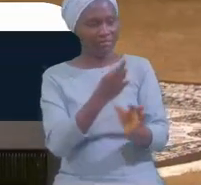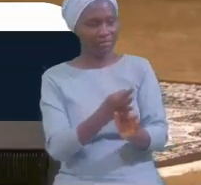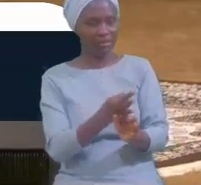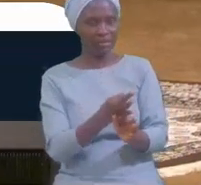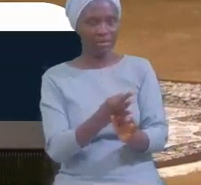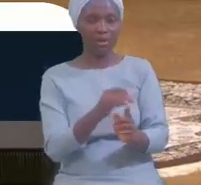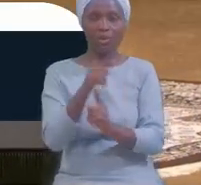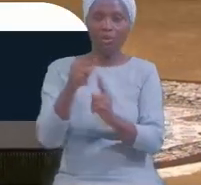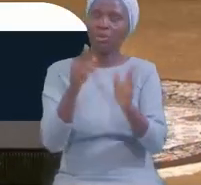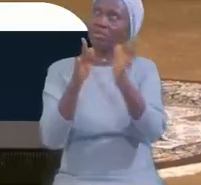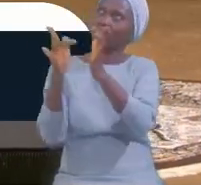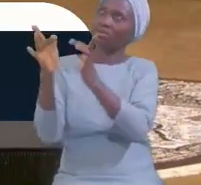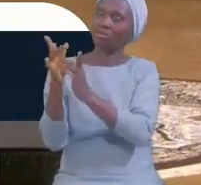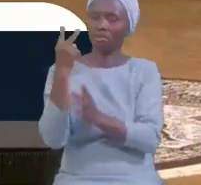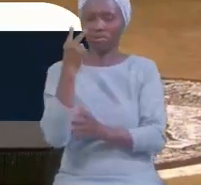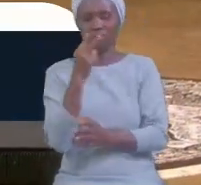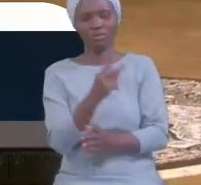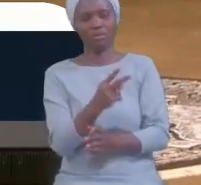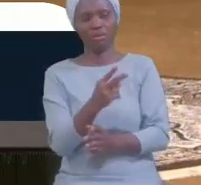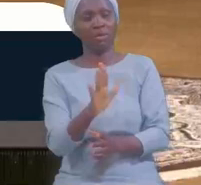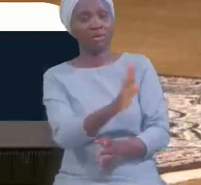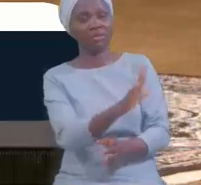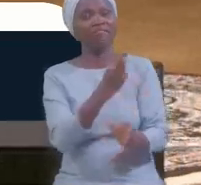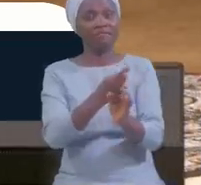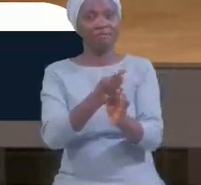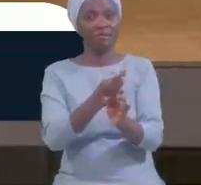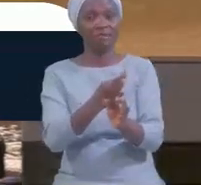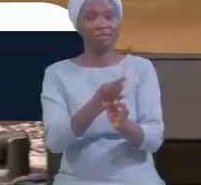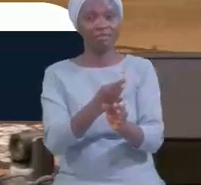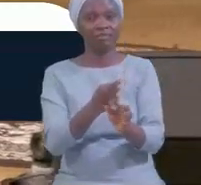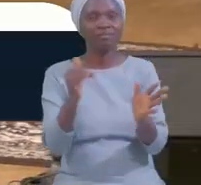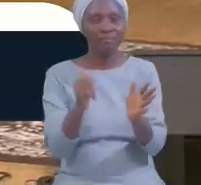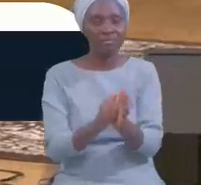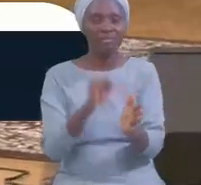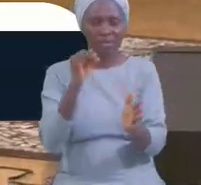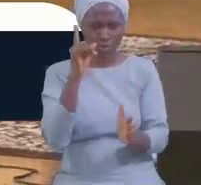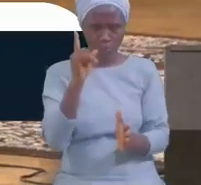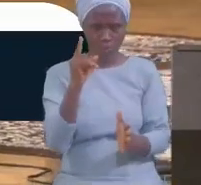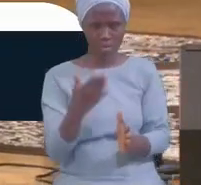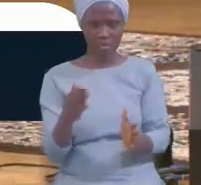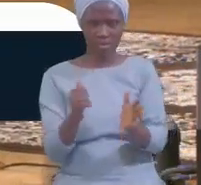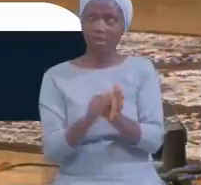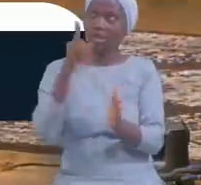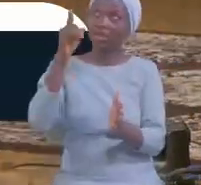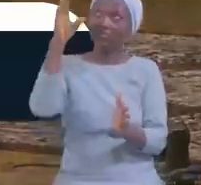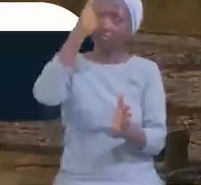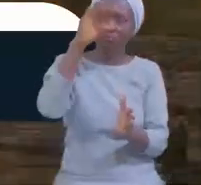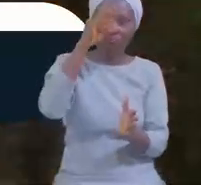Jésus voyant leur foi. Ça, c'est une chose qu'il cherchait. Est-ce que